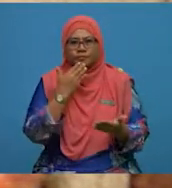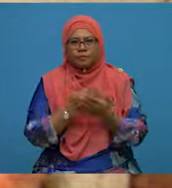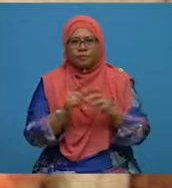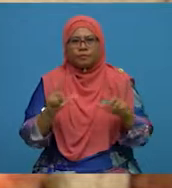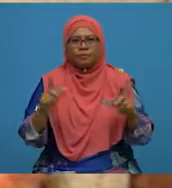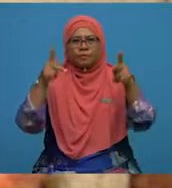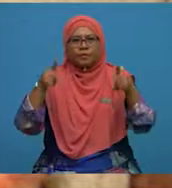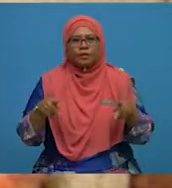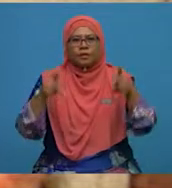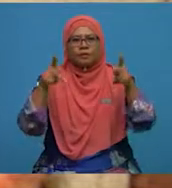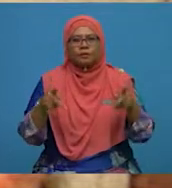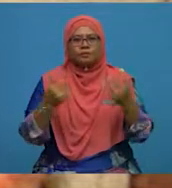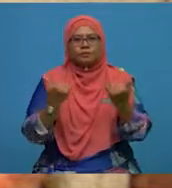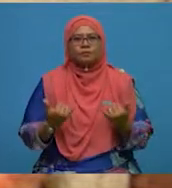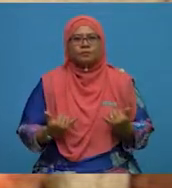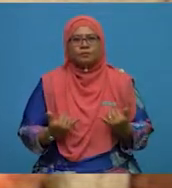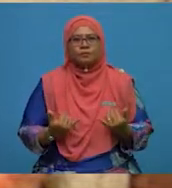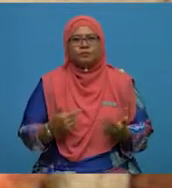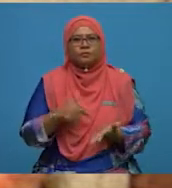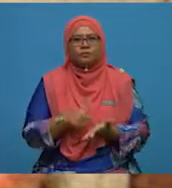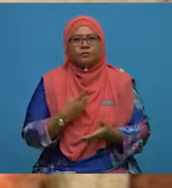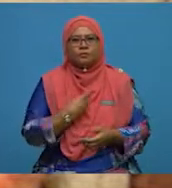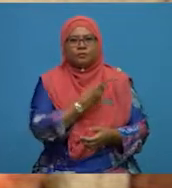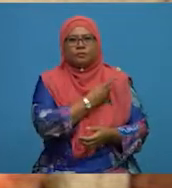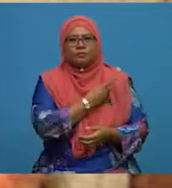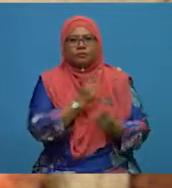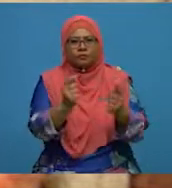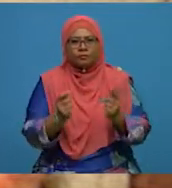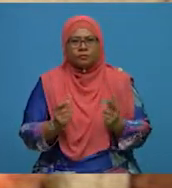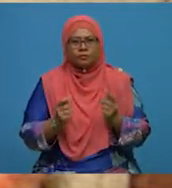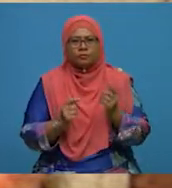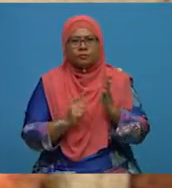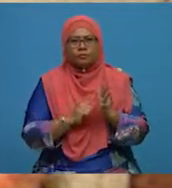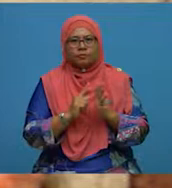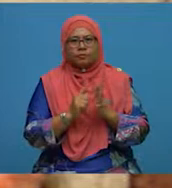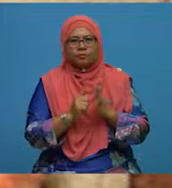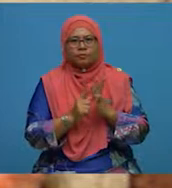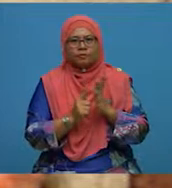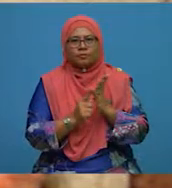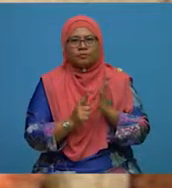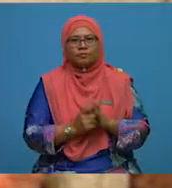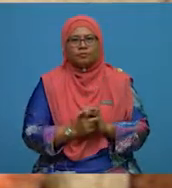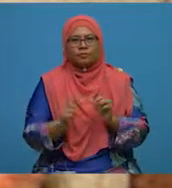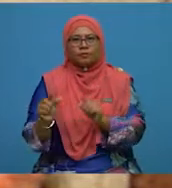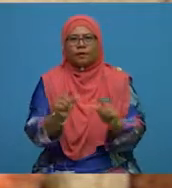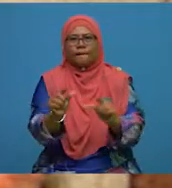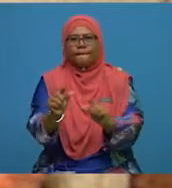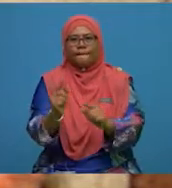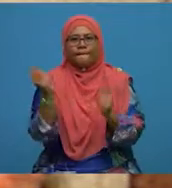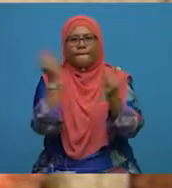Baiklah, pelajar-pelajar. Sekarang ini kita ke reaksi kelima, iaitu